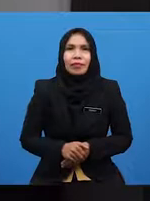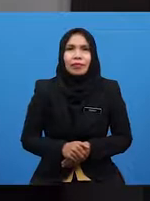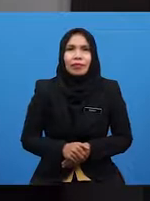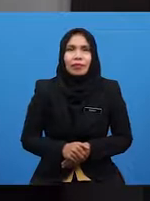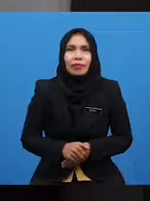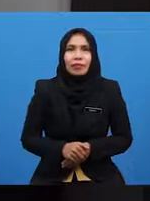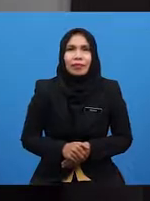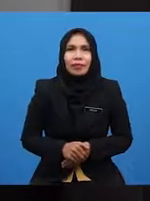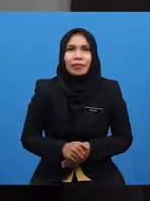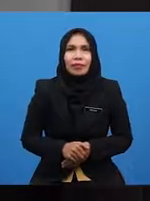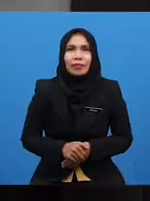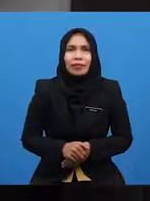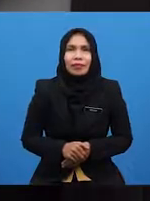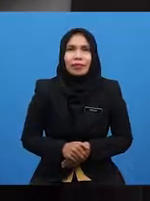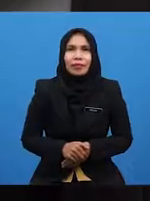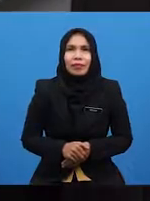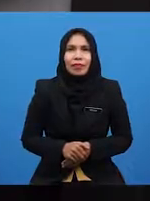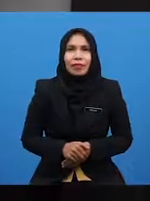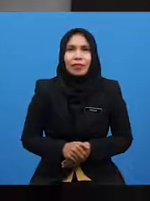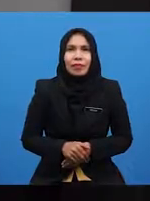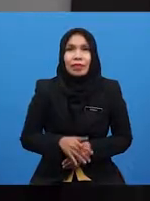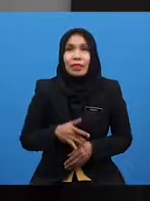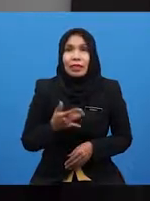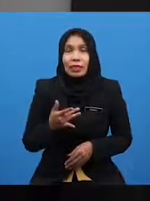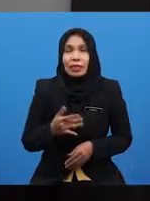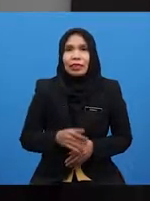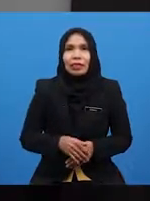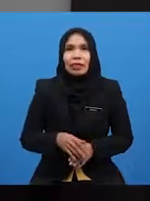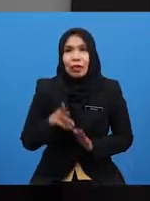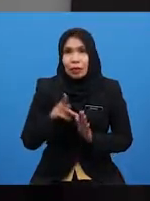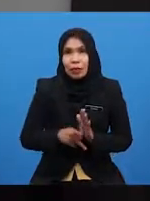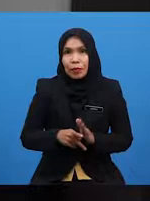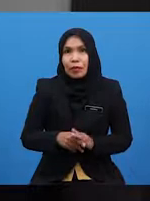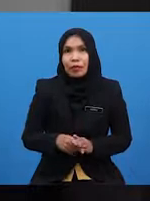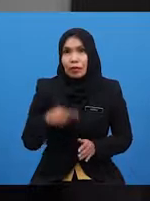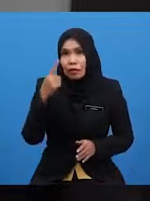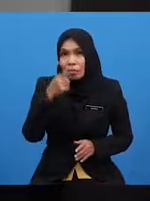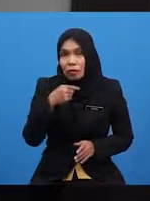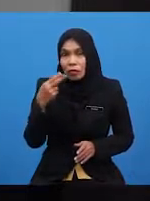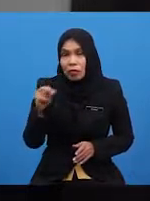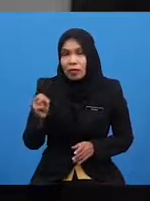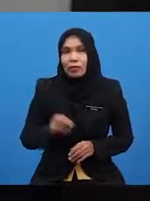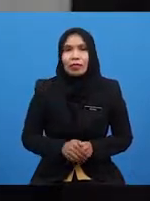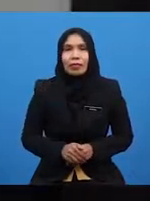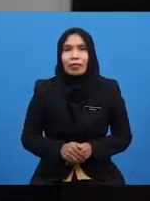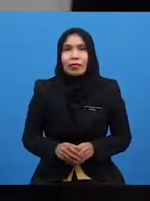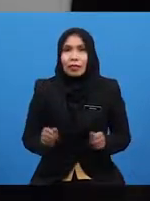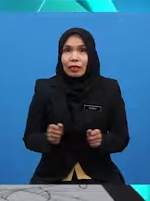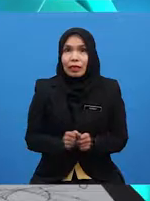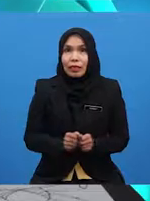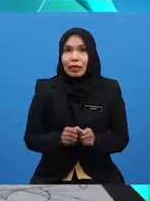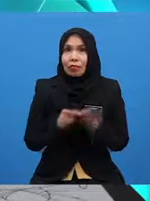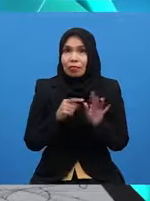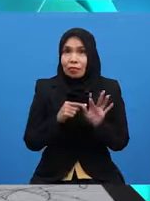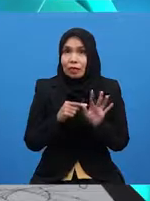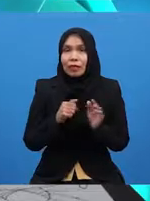Rasa permukaan plaster of Paris menggunakan tapak tangan. Jika rasa semakin suam,